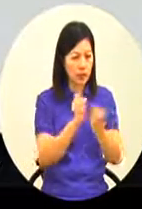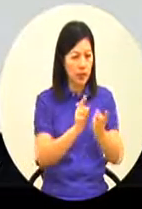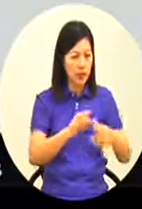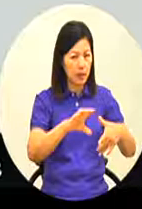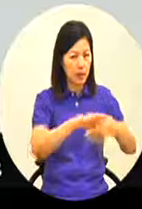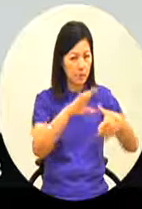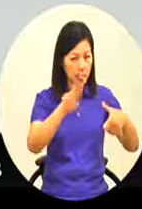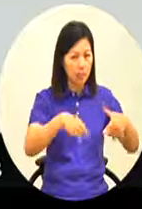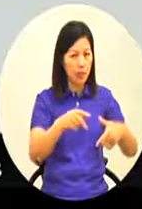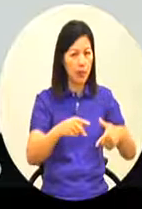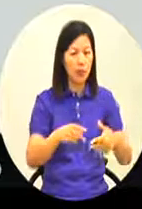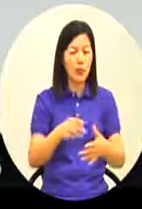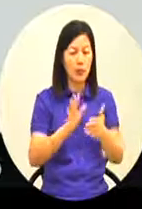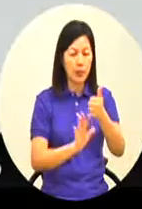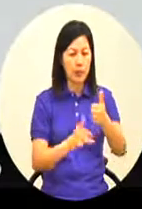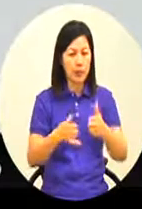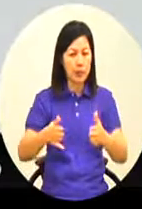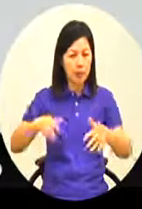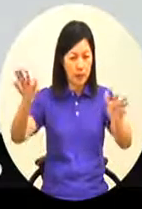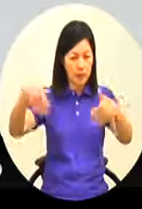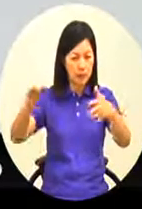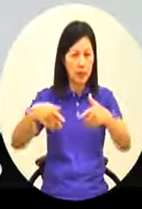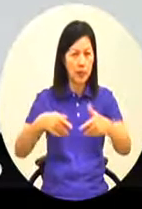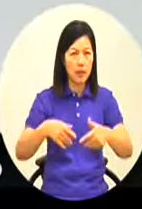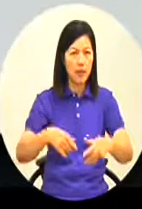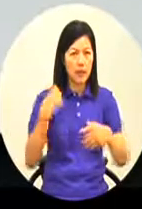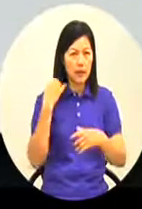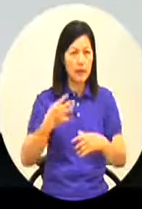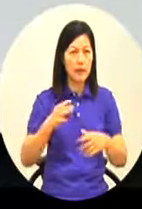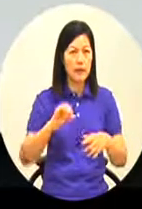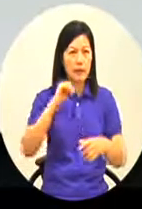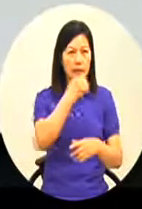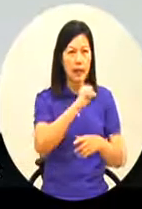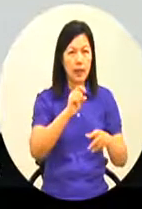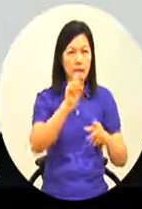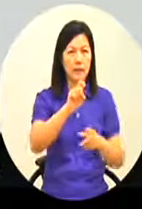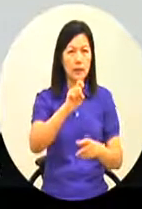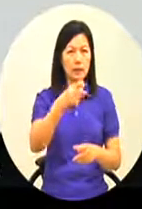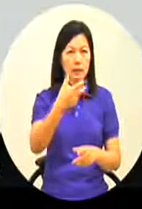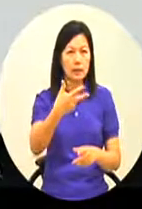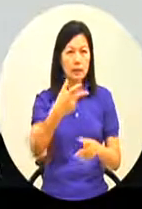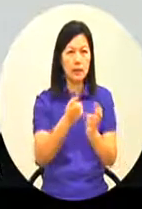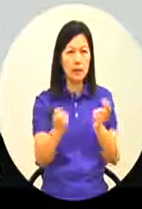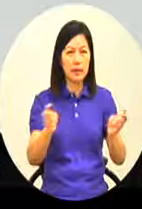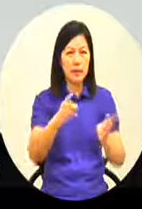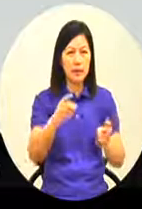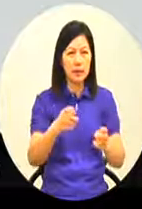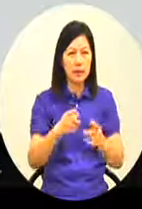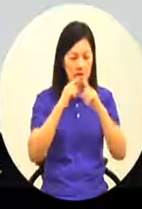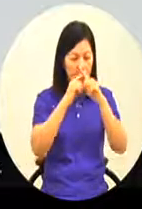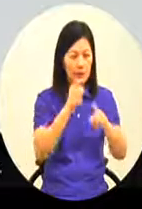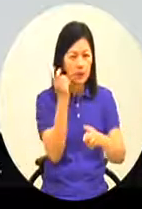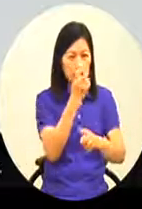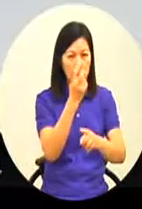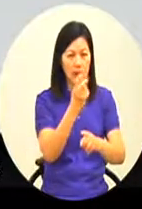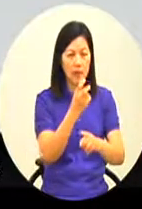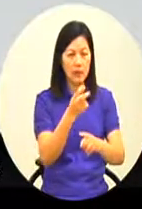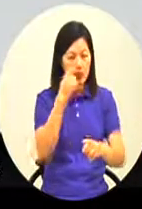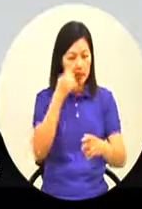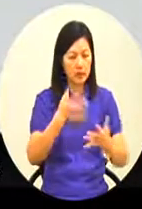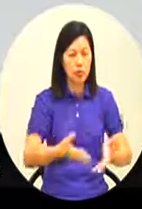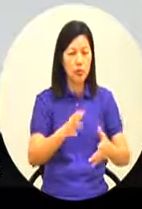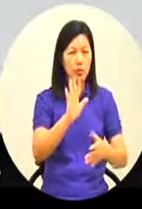这个号召的这个新台17线的会刊很重视。那但是时间经过了，